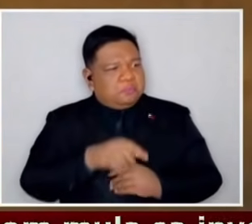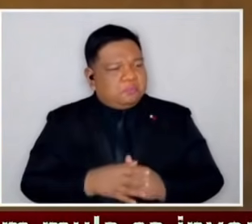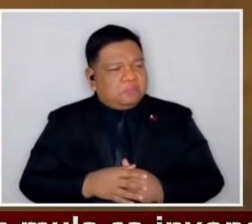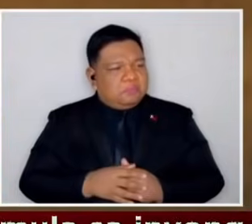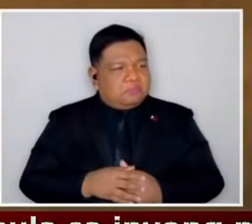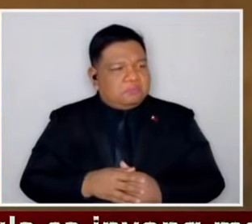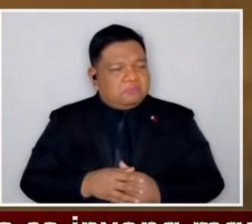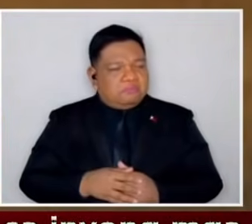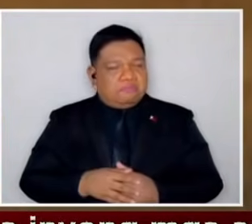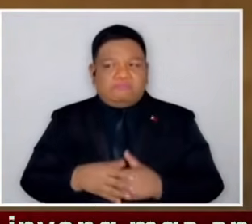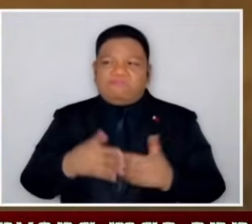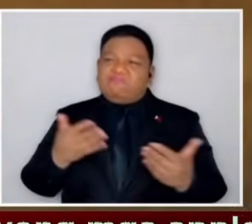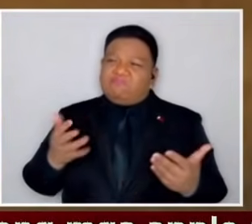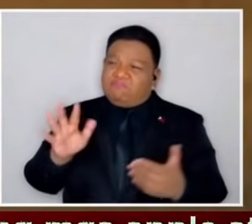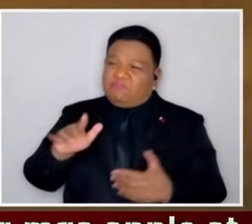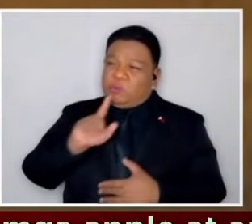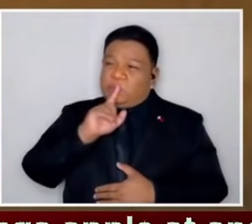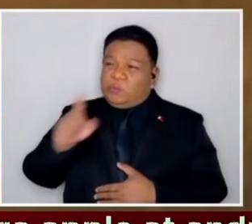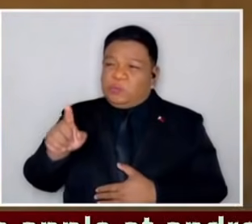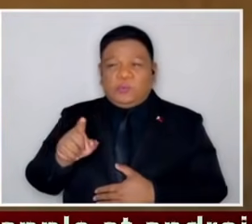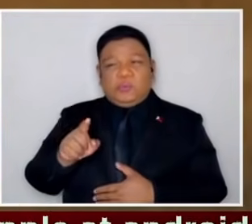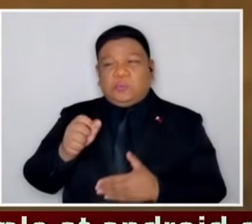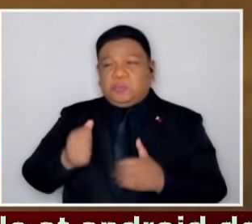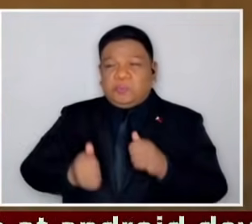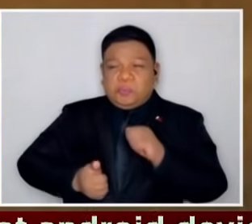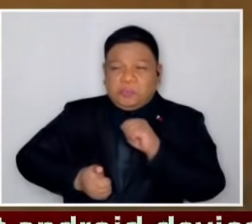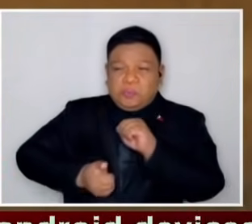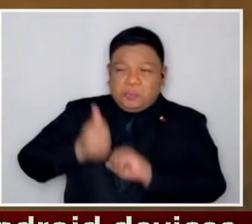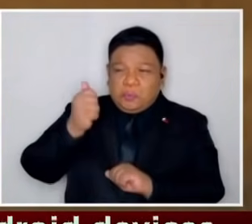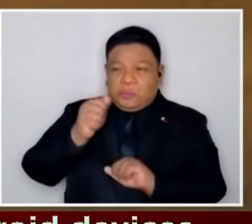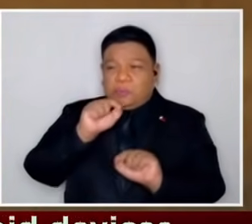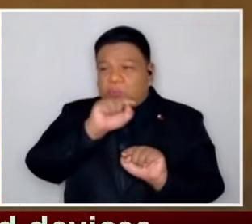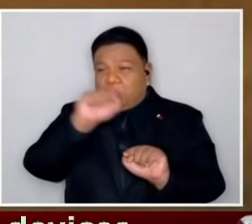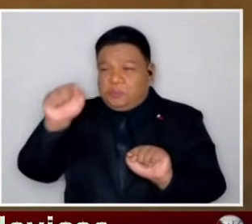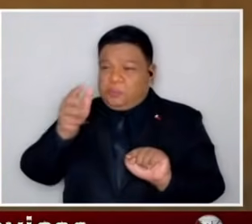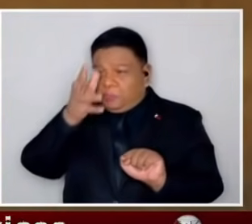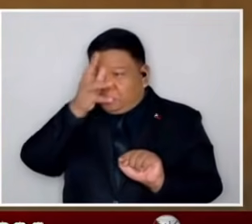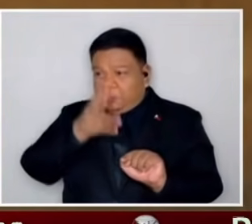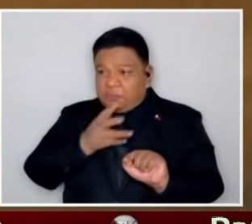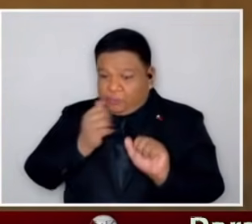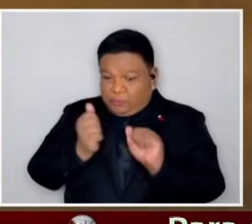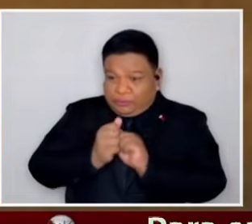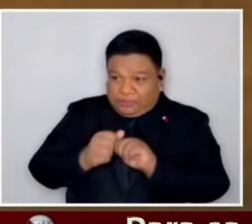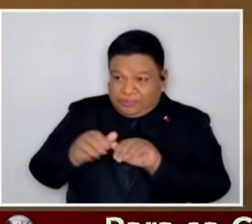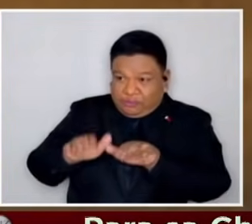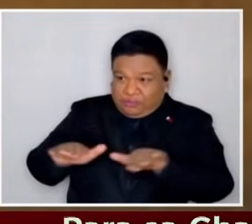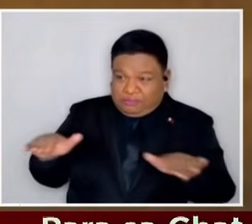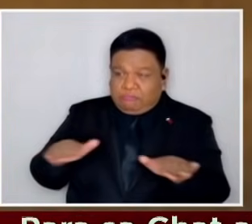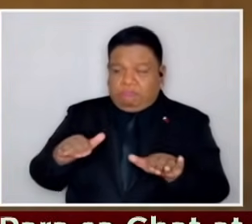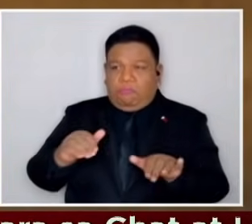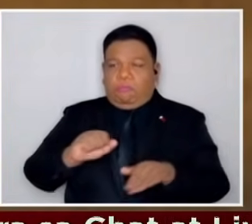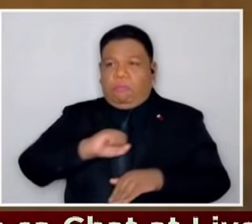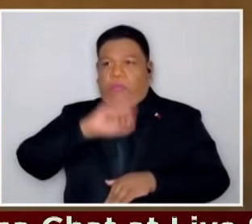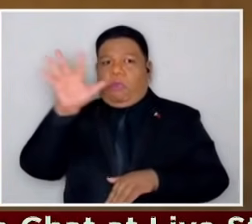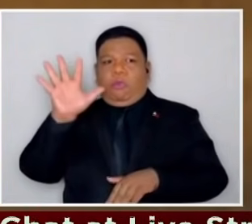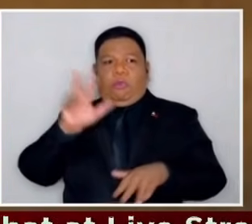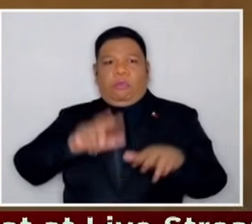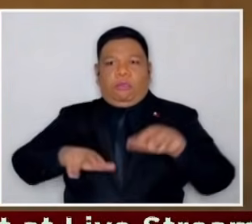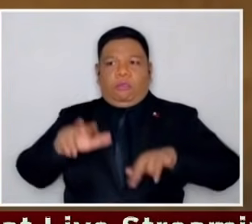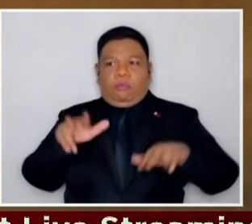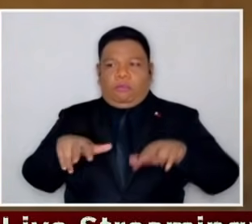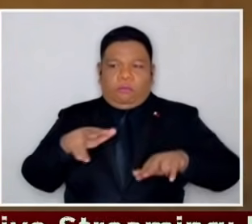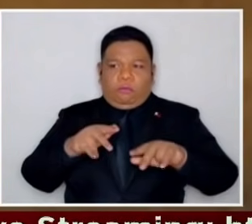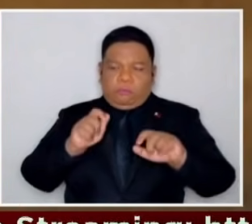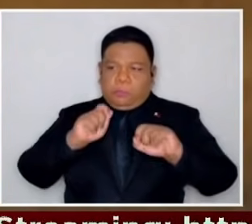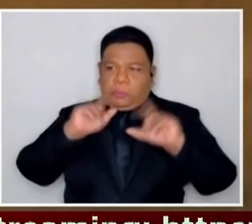Nako Bernadette, nagulat ang karamihang mga magulang na may kasama nga mga bata na may edad 11 years old